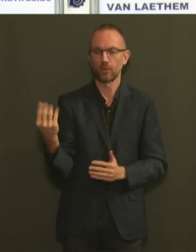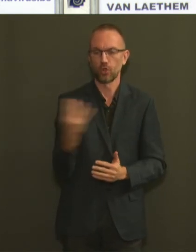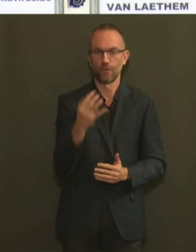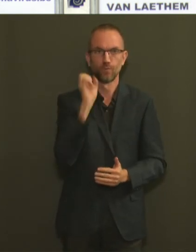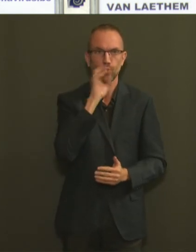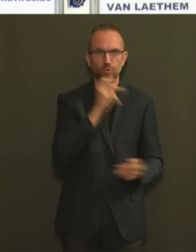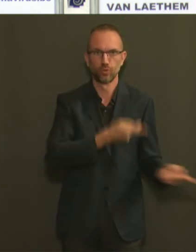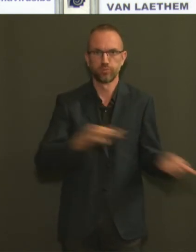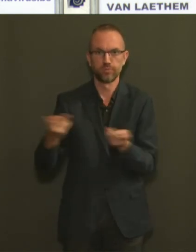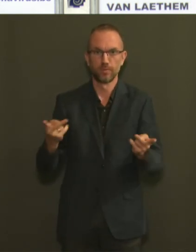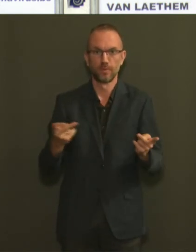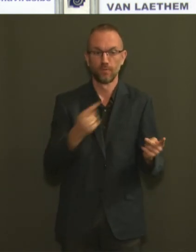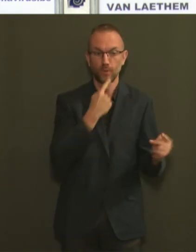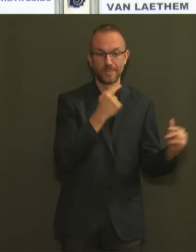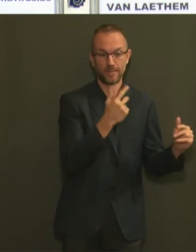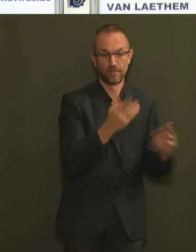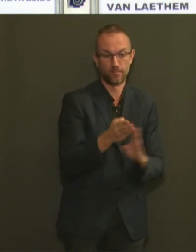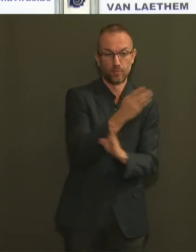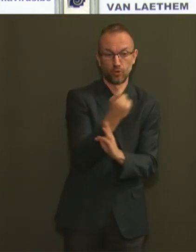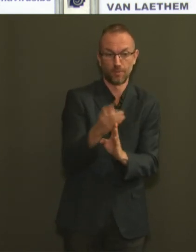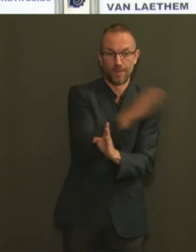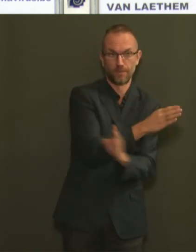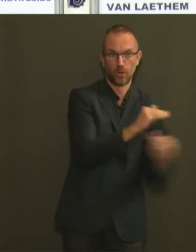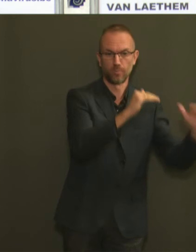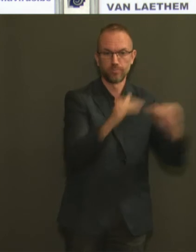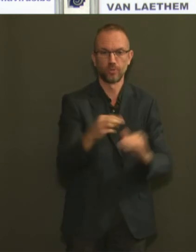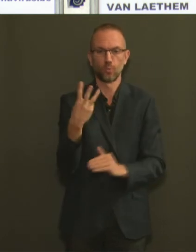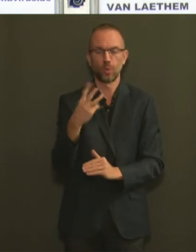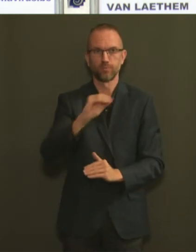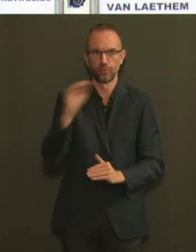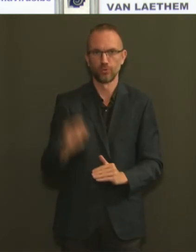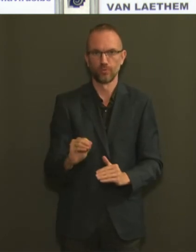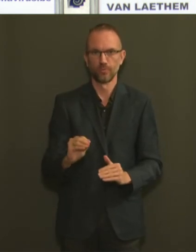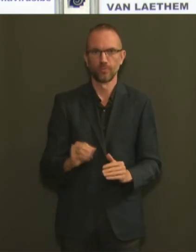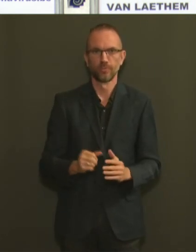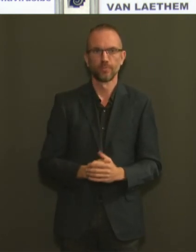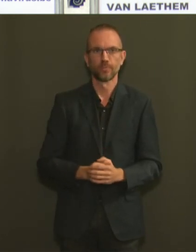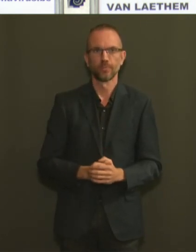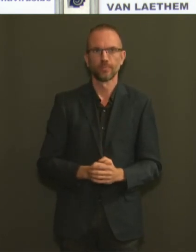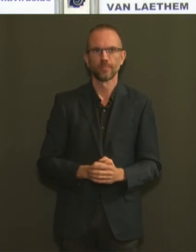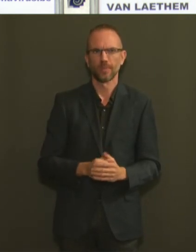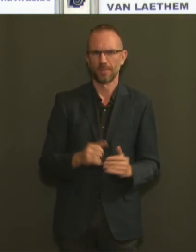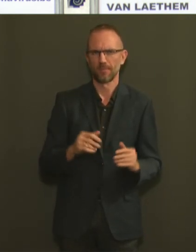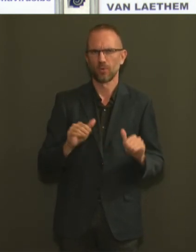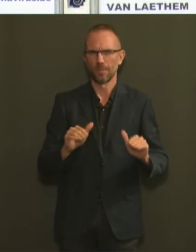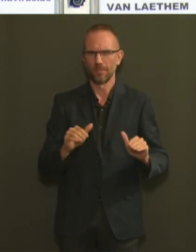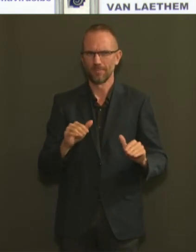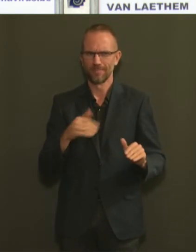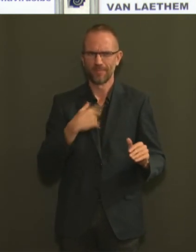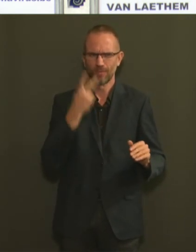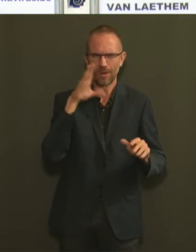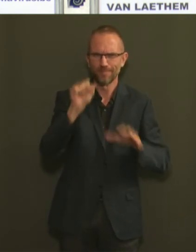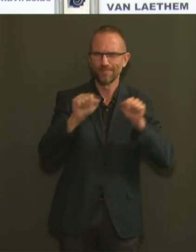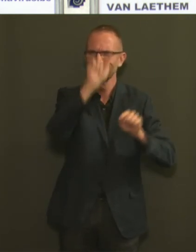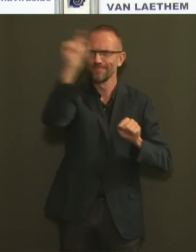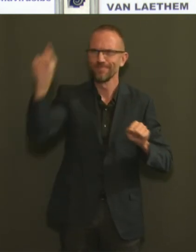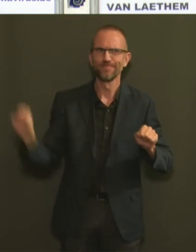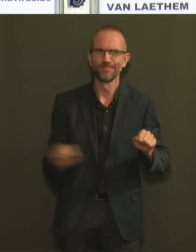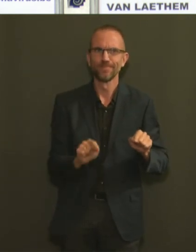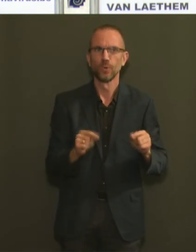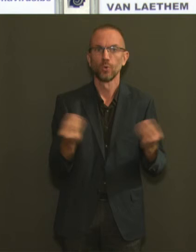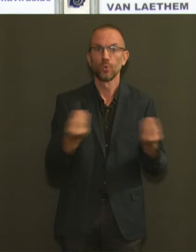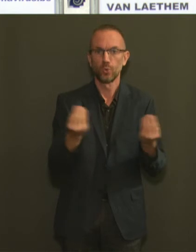précédente cependant nous sommes frappés par le fait que dans certaines provinces nous avons une augmentation les hospitalisations